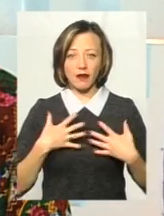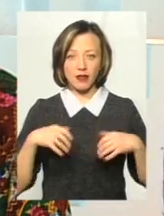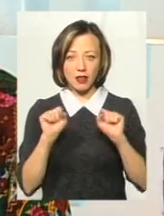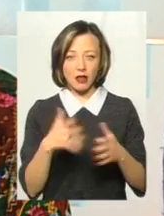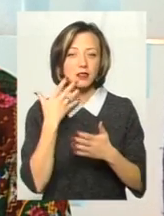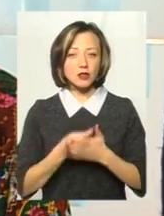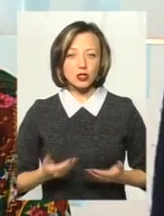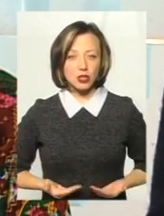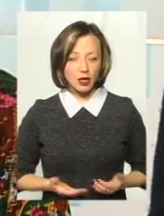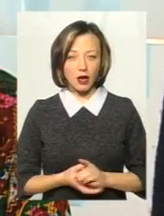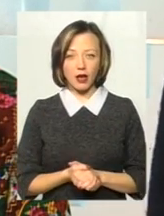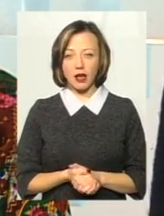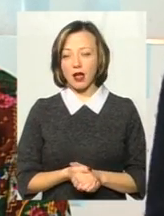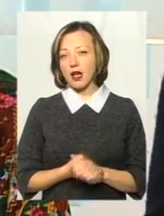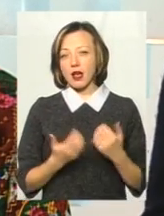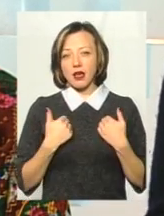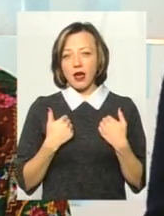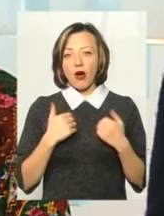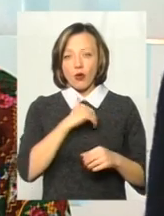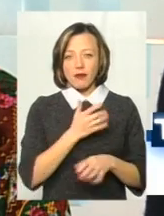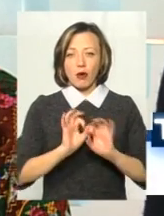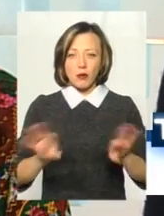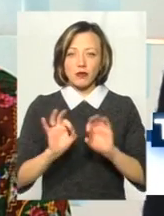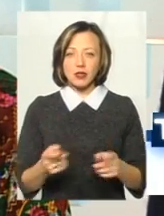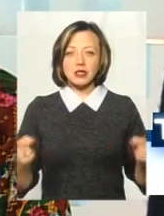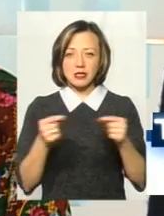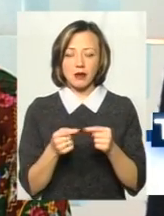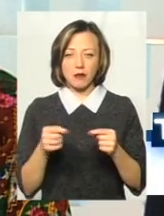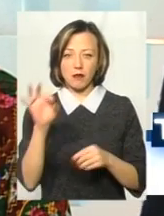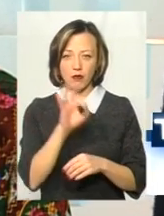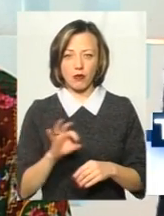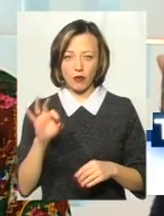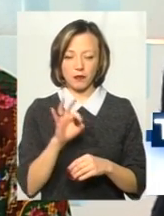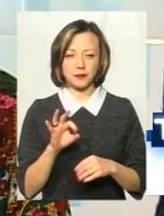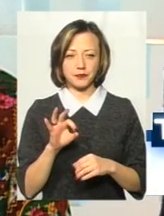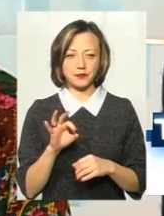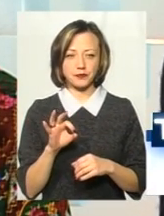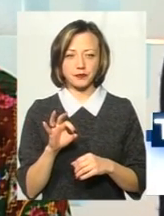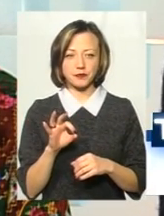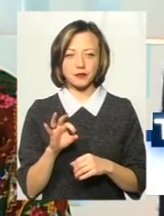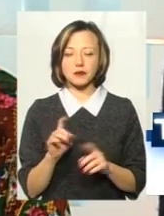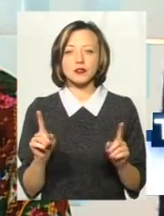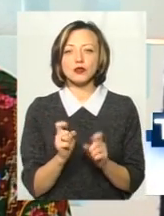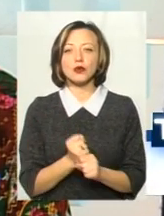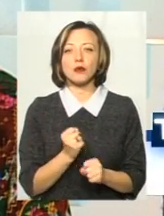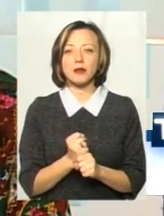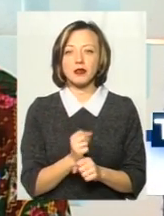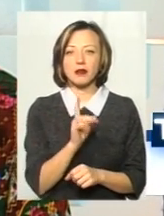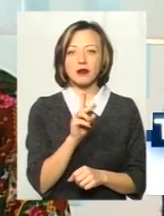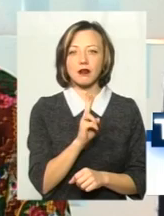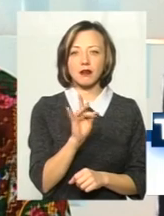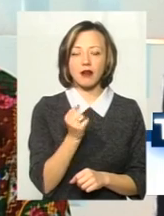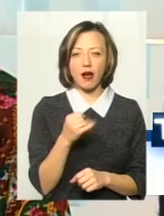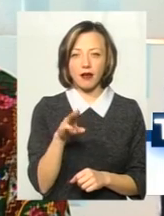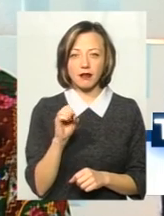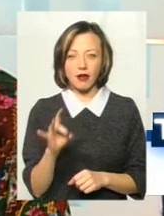І я не хотів би коментувати саме про в контексті того, що робити з Крайтером, чи винний він,